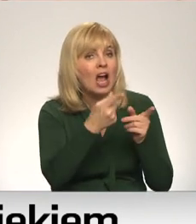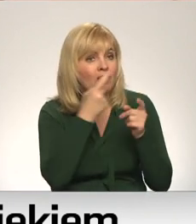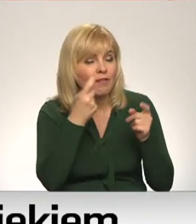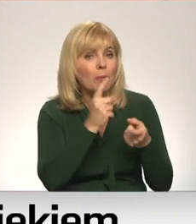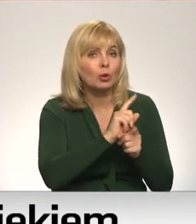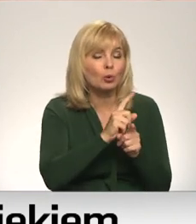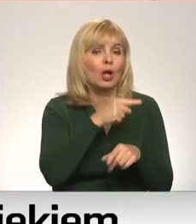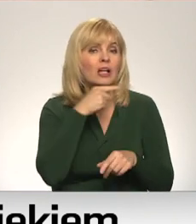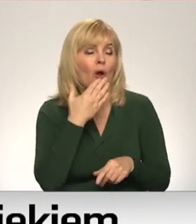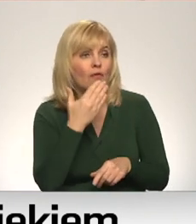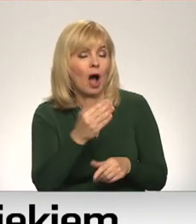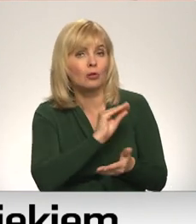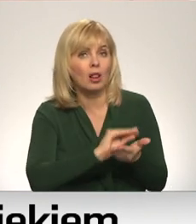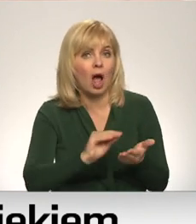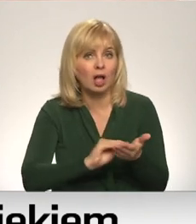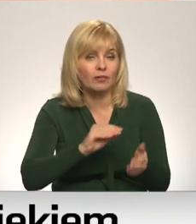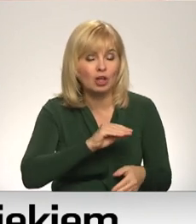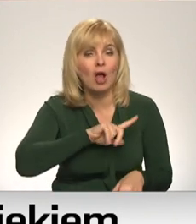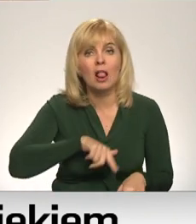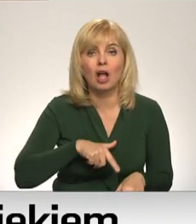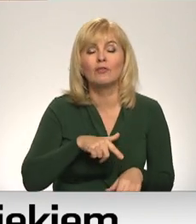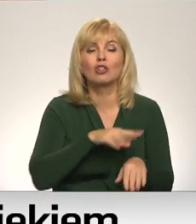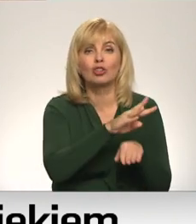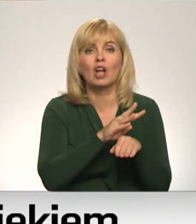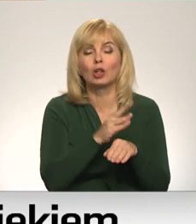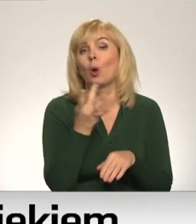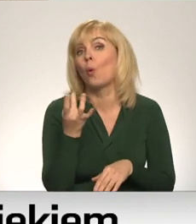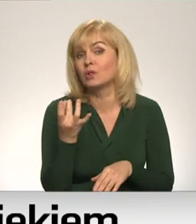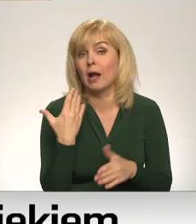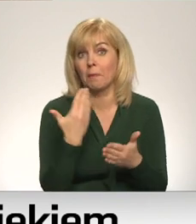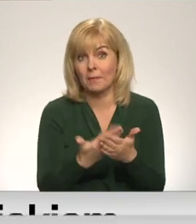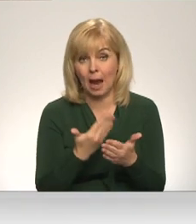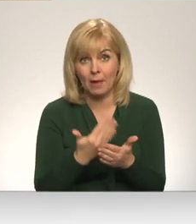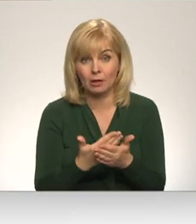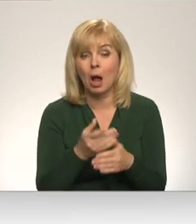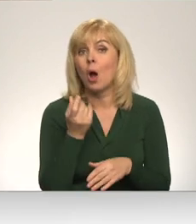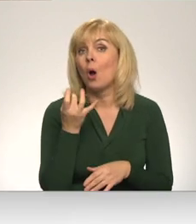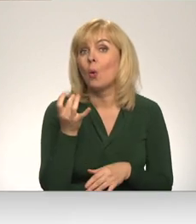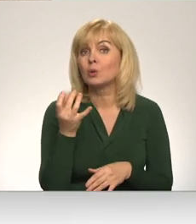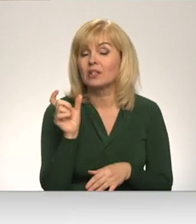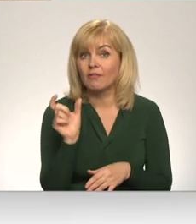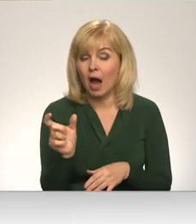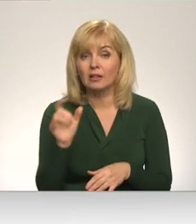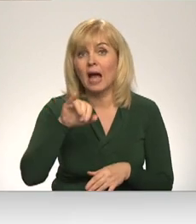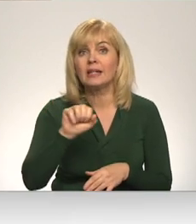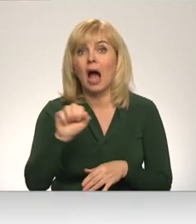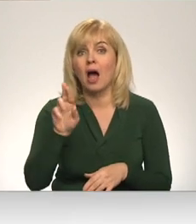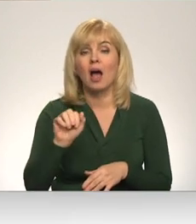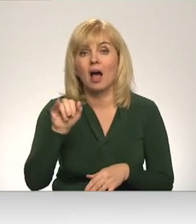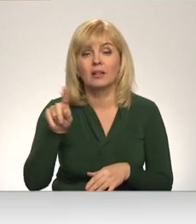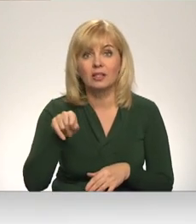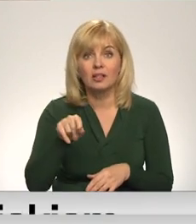krievu valodā rakstītos latviešu strēlnieku uzvārdus. Kā piemēram, uzvārds Jānis